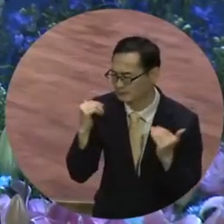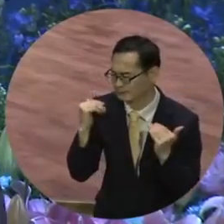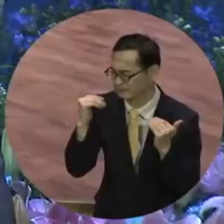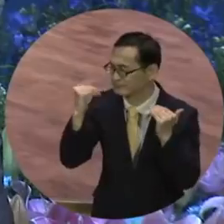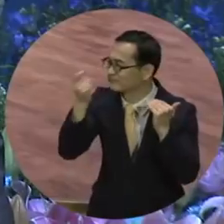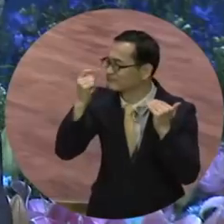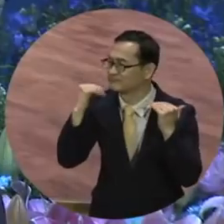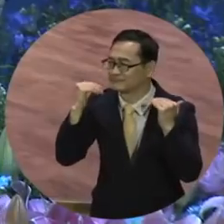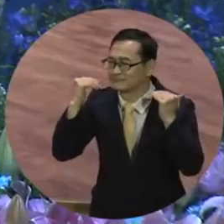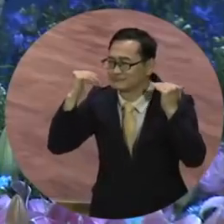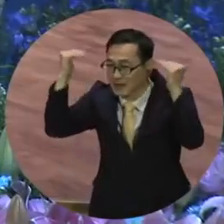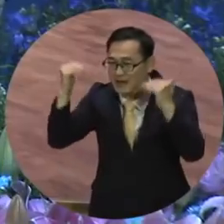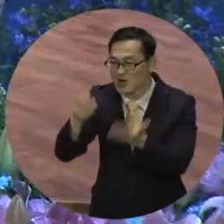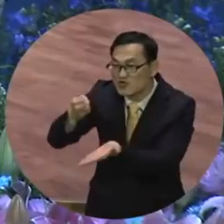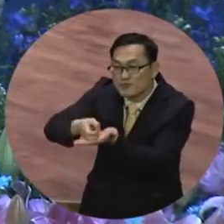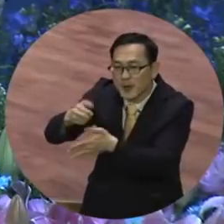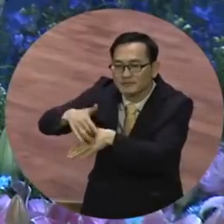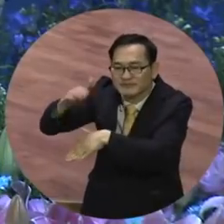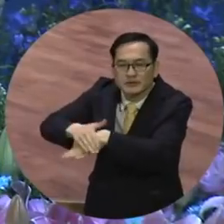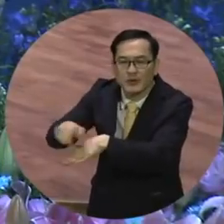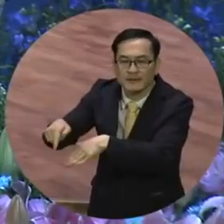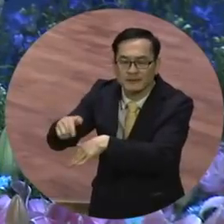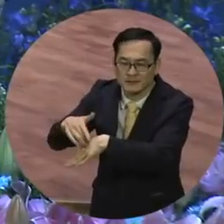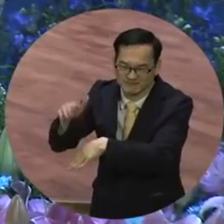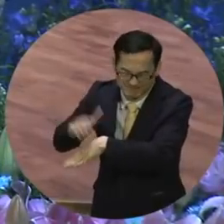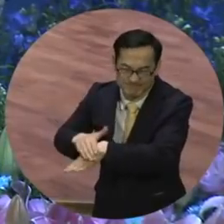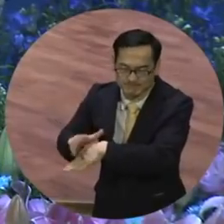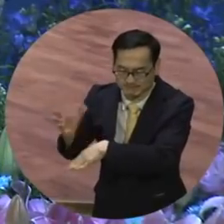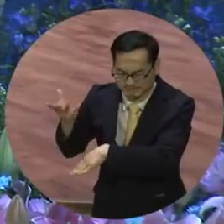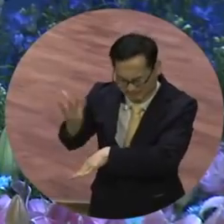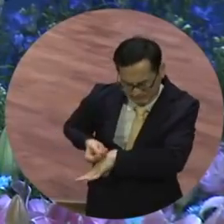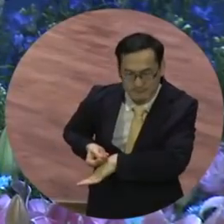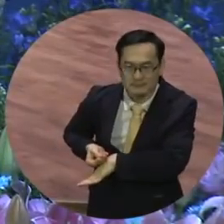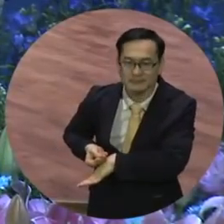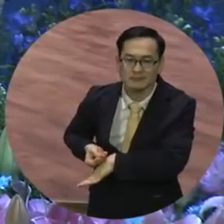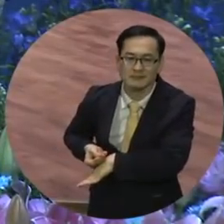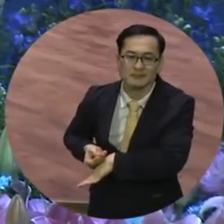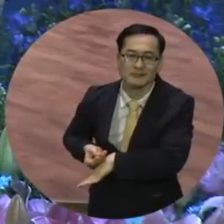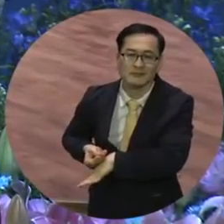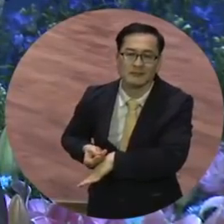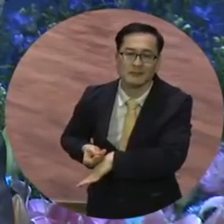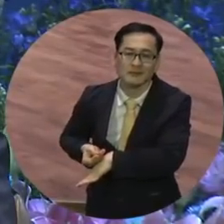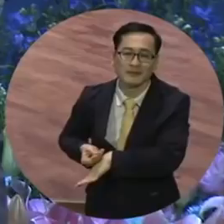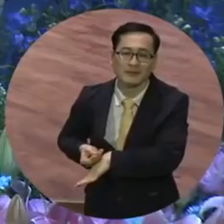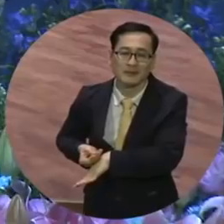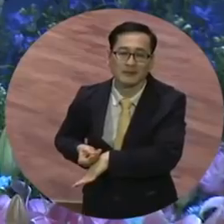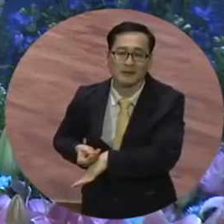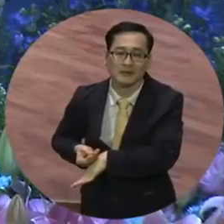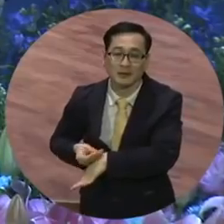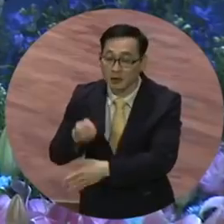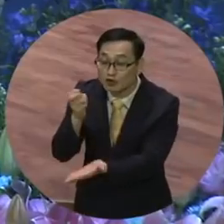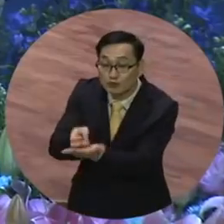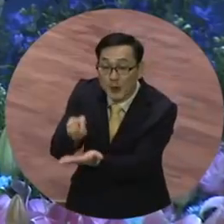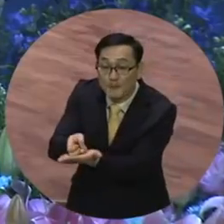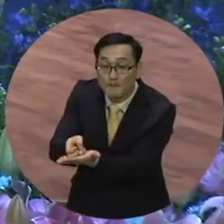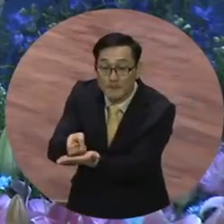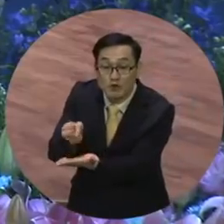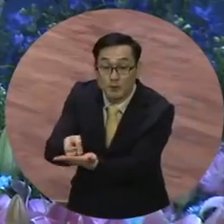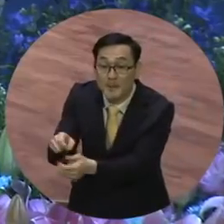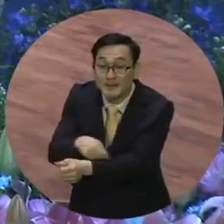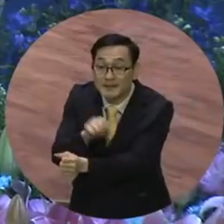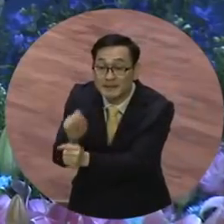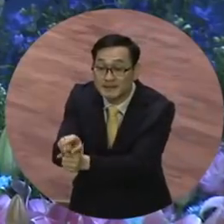때문에 체질이 율법 체질이야 그냥. 율법 체질이야. 율법 특징이 뭐냐?